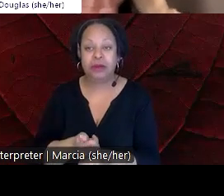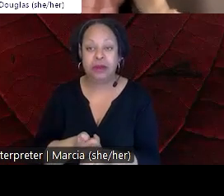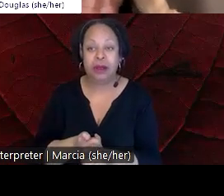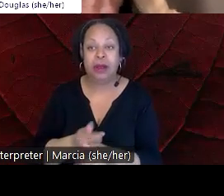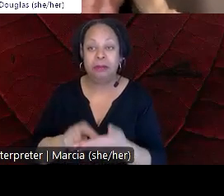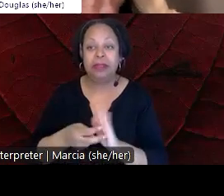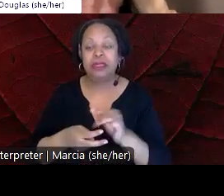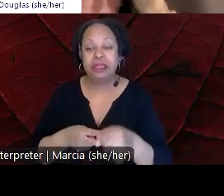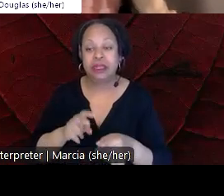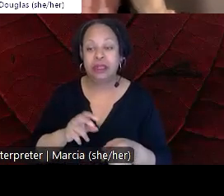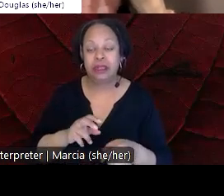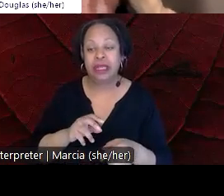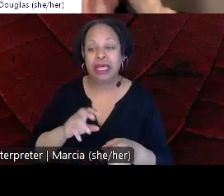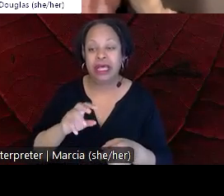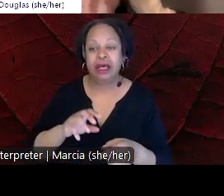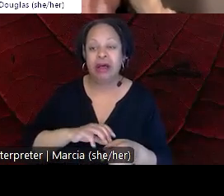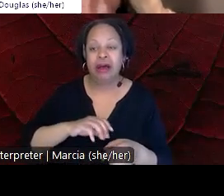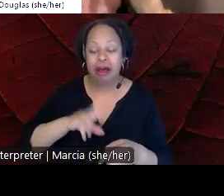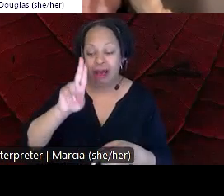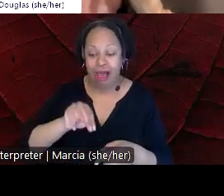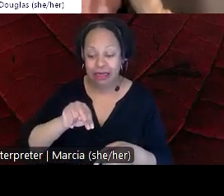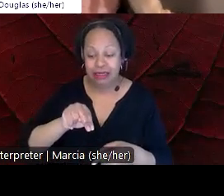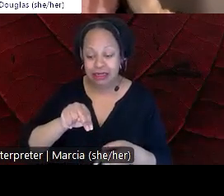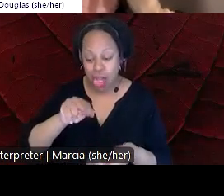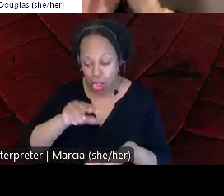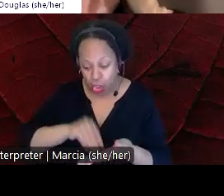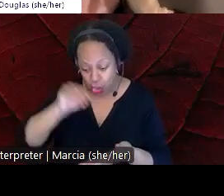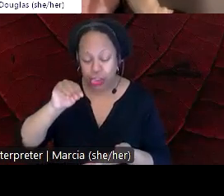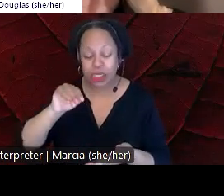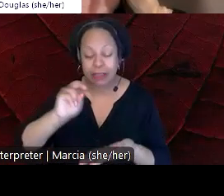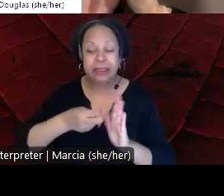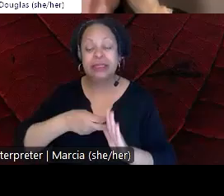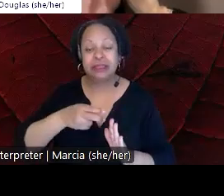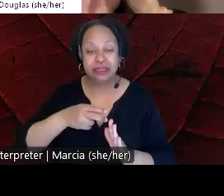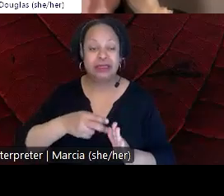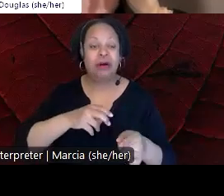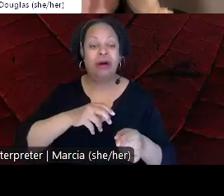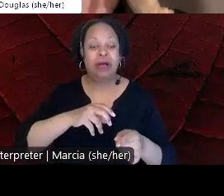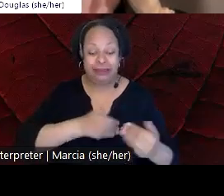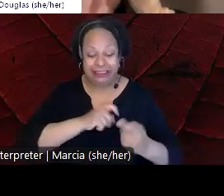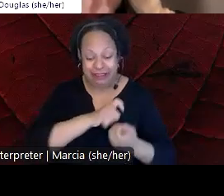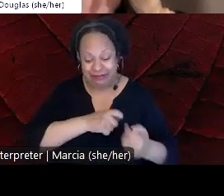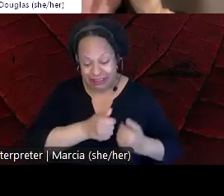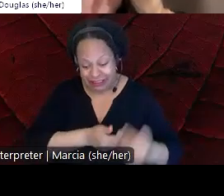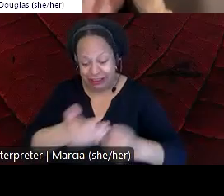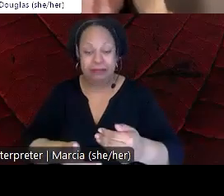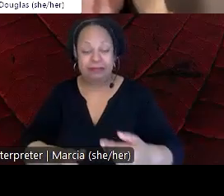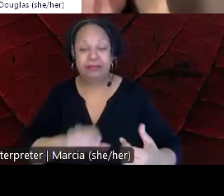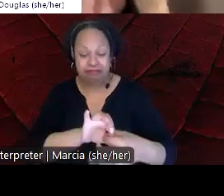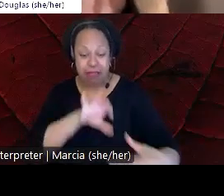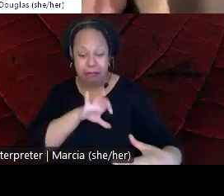soins d'une façon particulière. Et ce désapprentissage, oh, cette personne a un problème, je